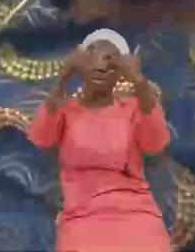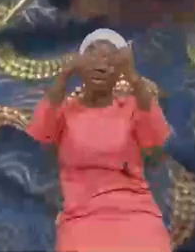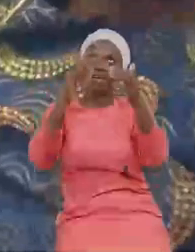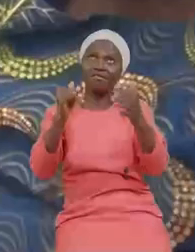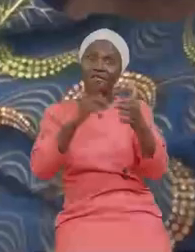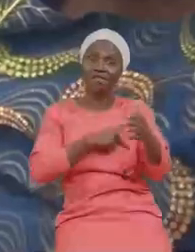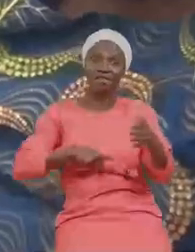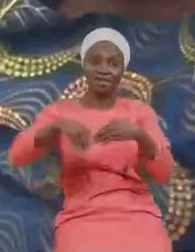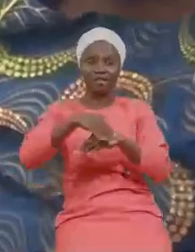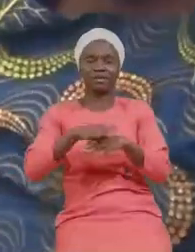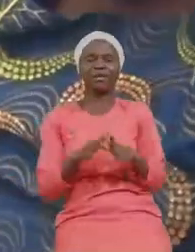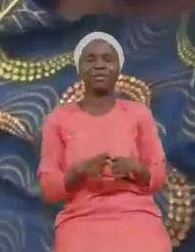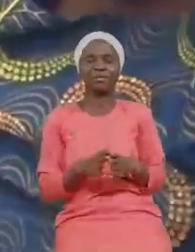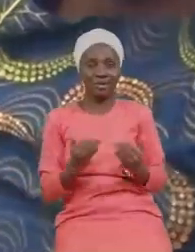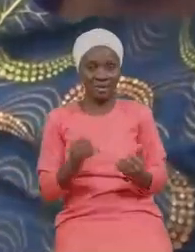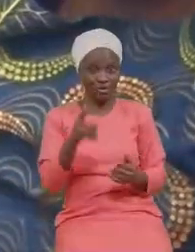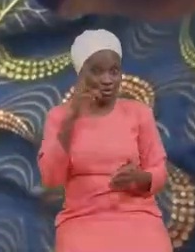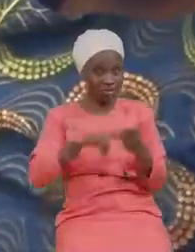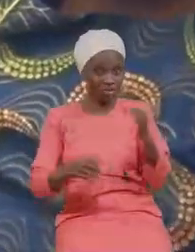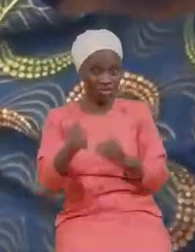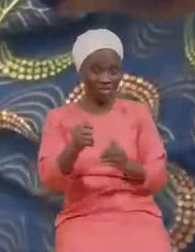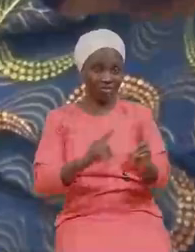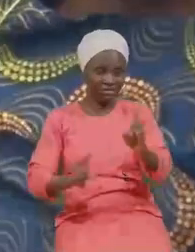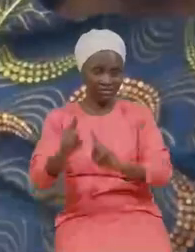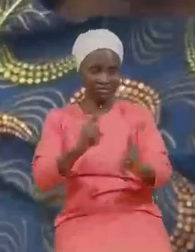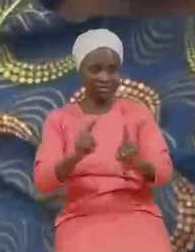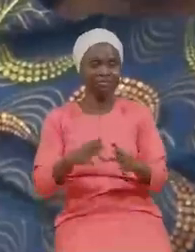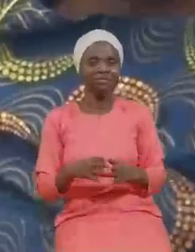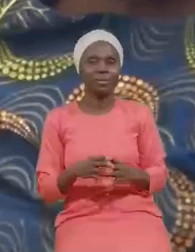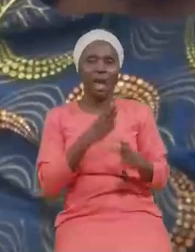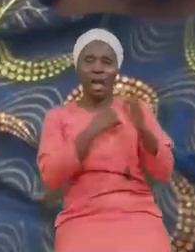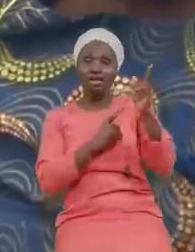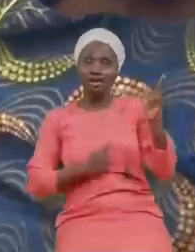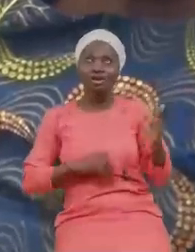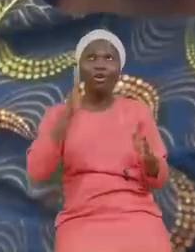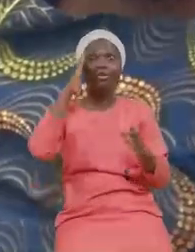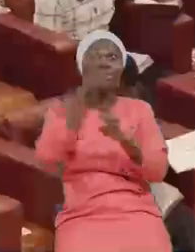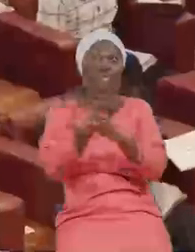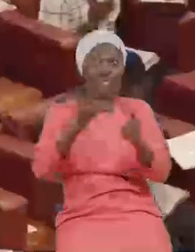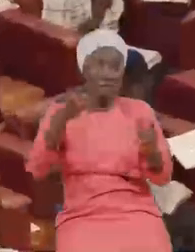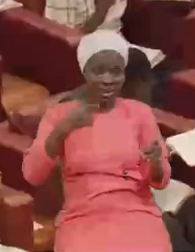vous allez lire cela vous même le Seigneur me délivrera